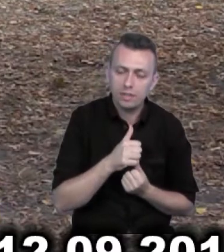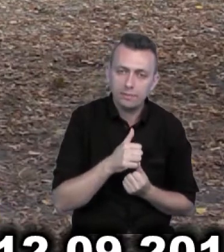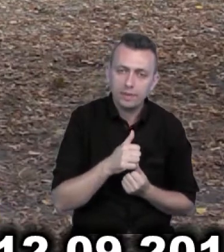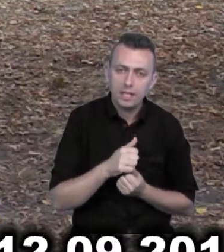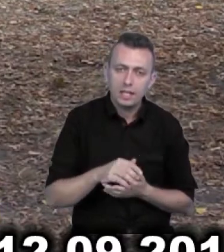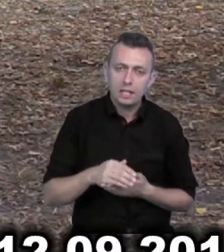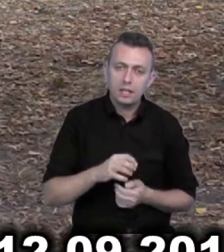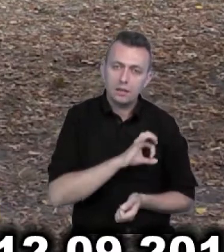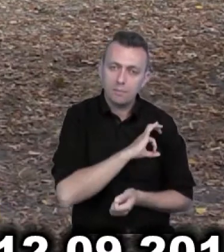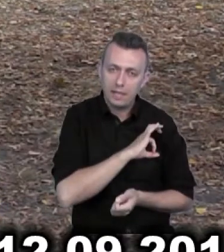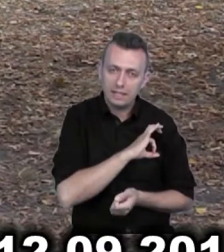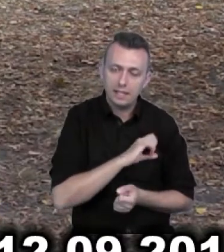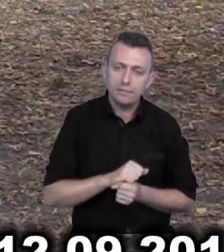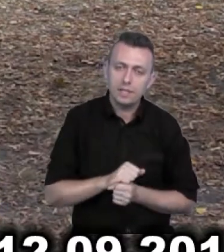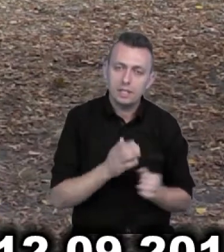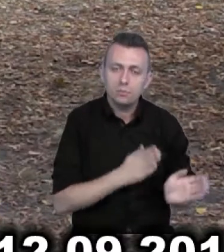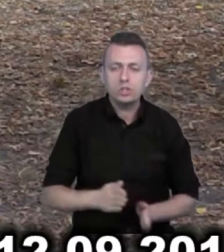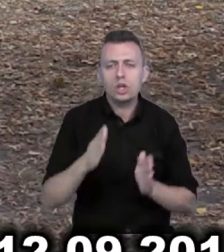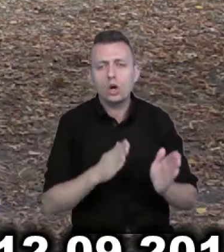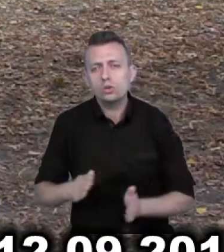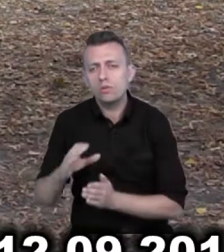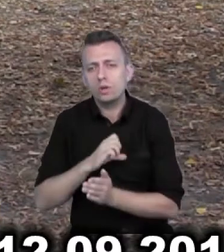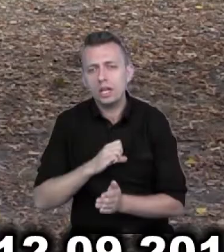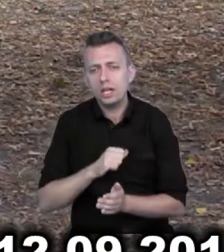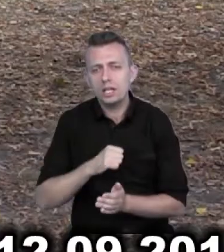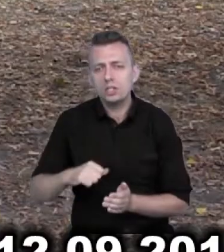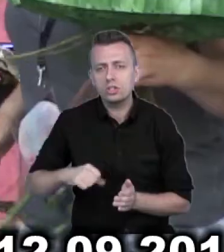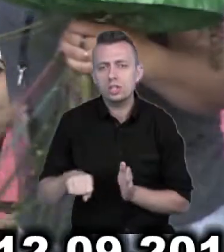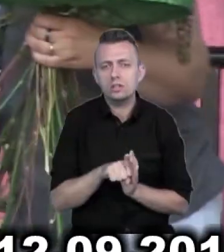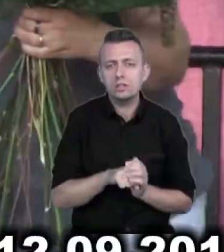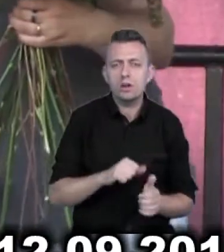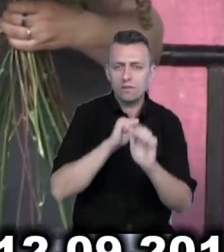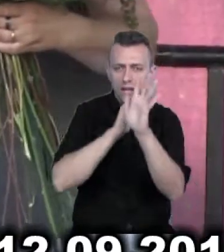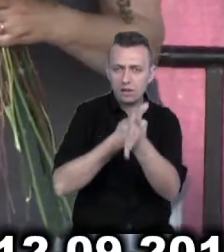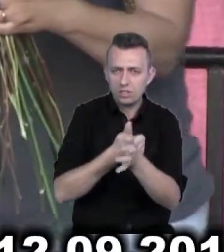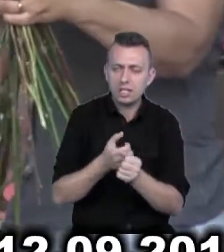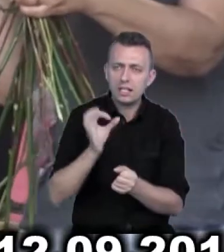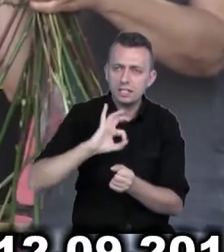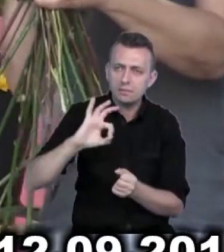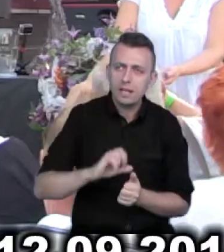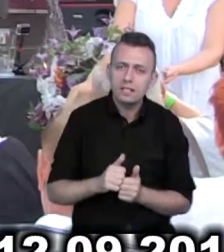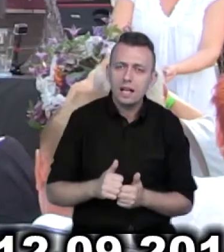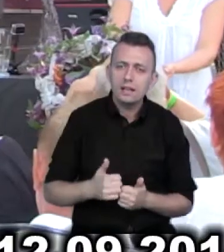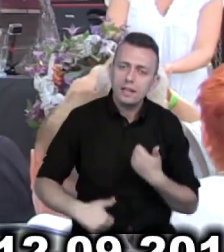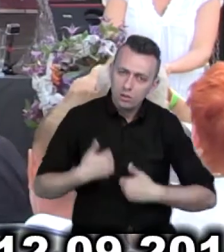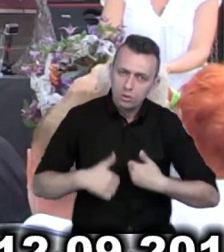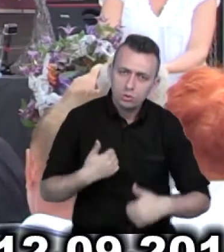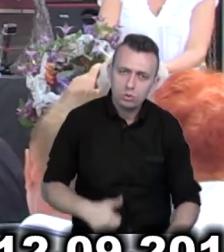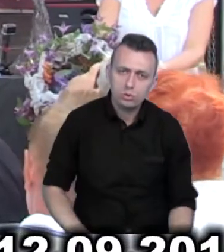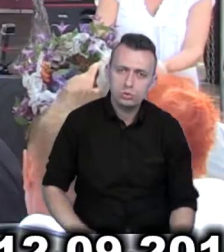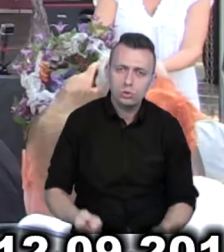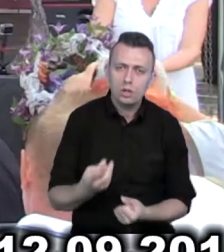najważniejszych zawodów w sezonie, czyli do Mistrzostw Świata też w klasie otwartej w Australii. Jak zawsze przy Kutnowskim Domu Kultury odbywały się